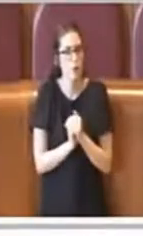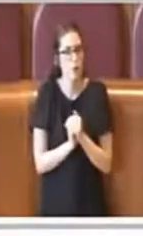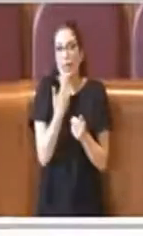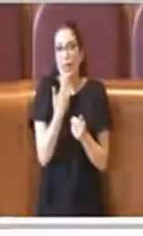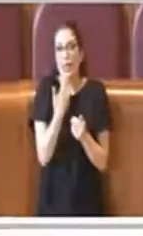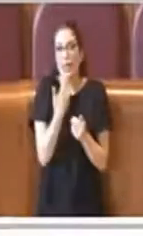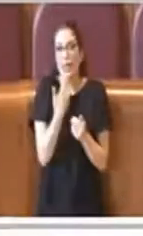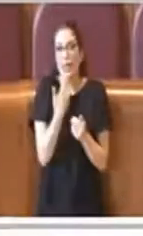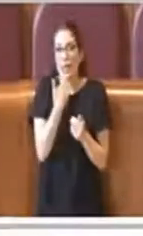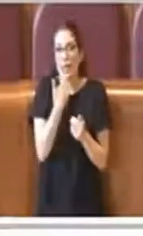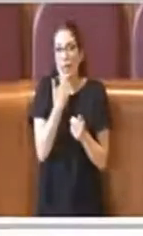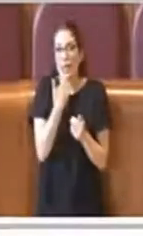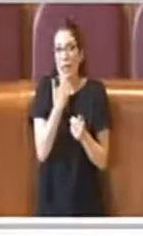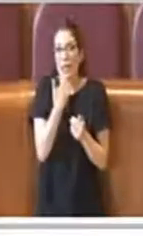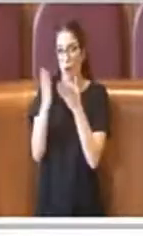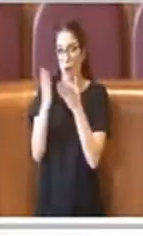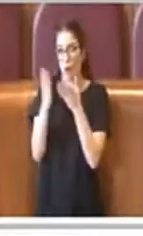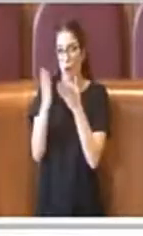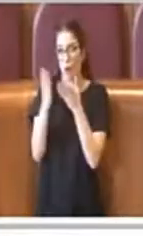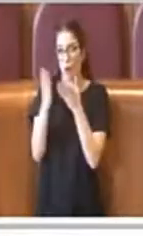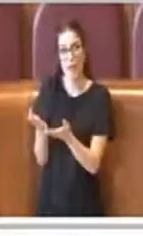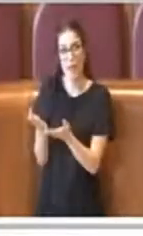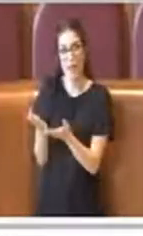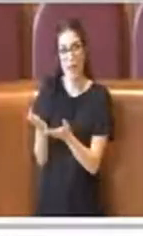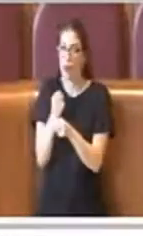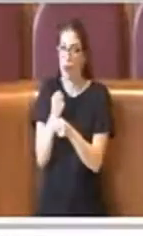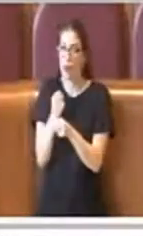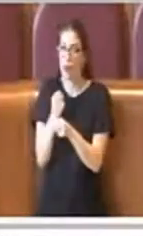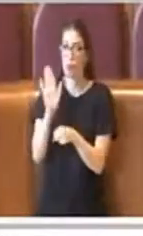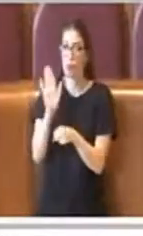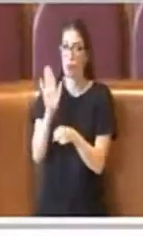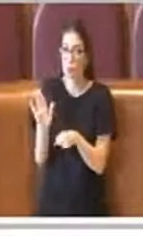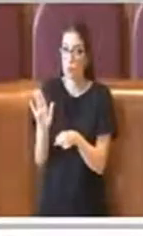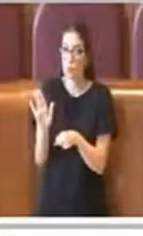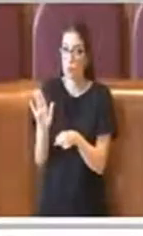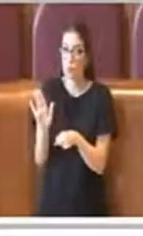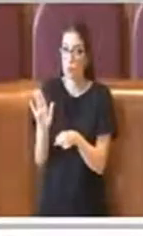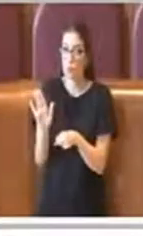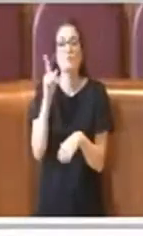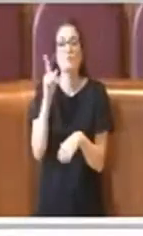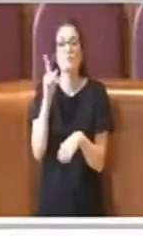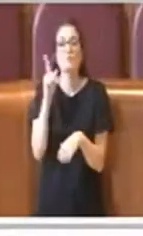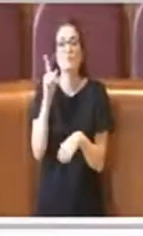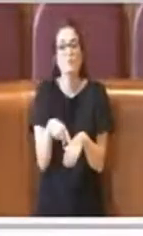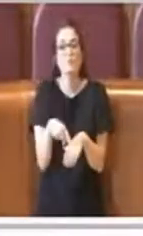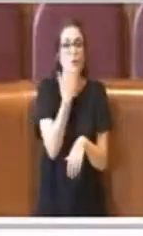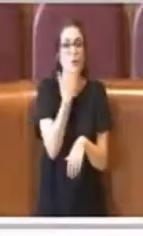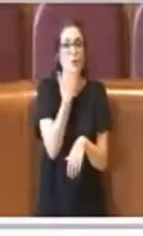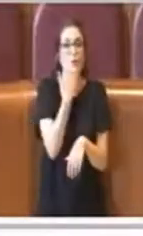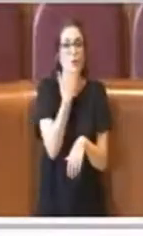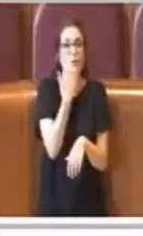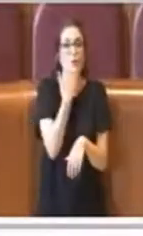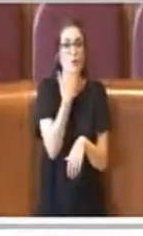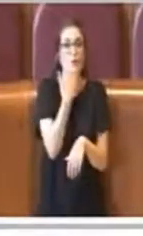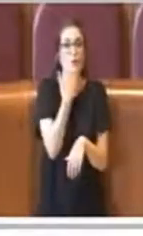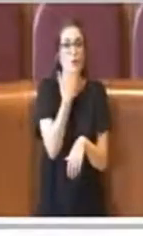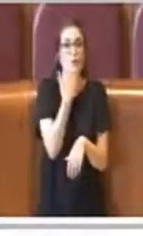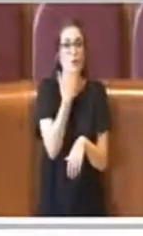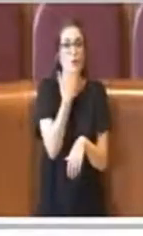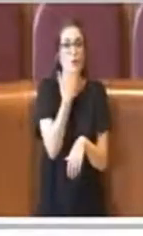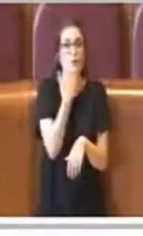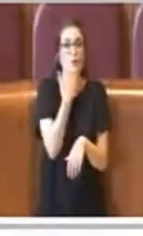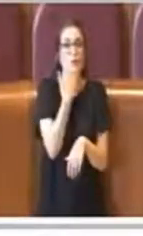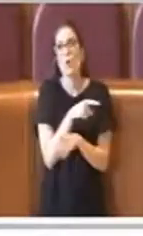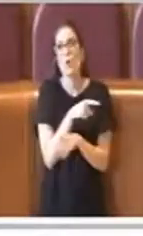Ringrazio di nuovo la mia collega per il suo lavoro e soprattutto ringrazio le consulte per